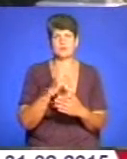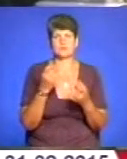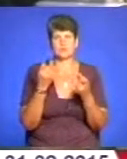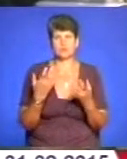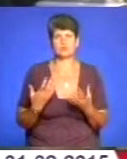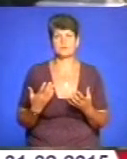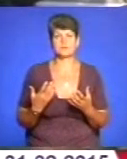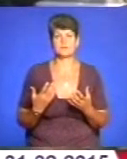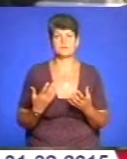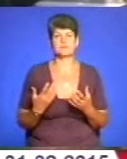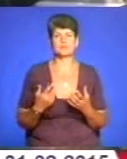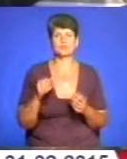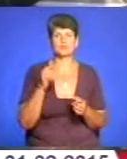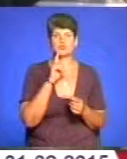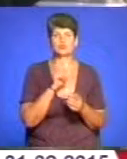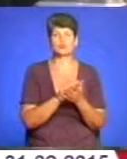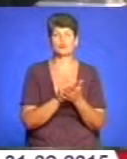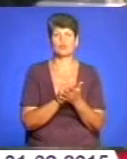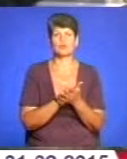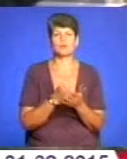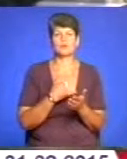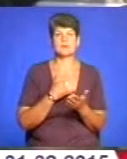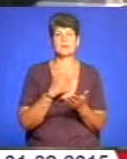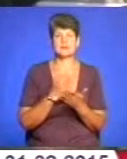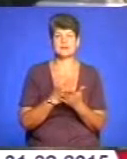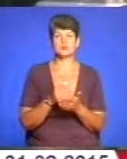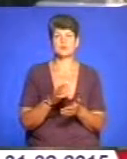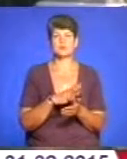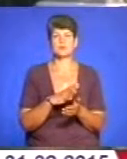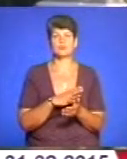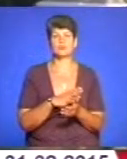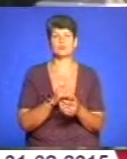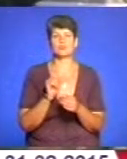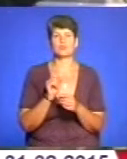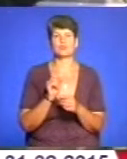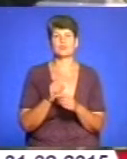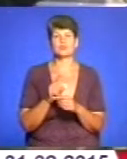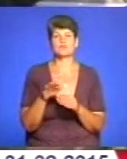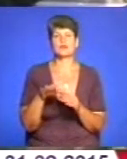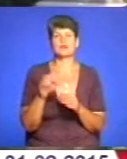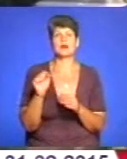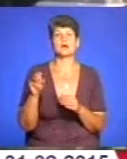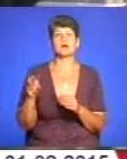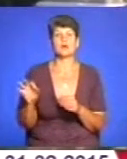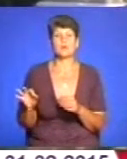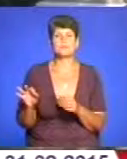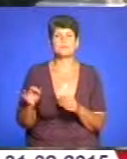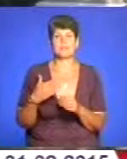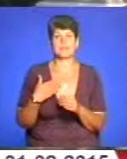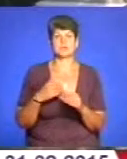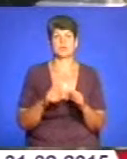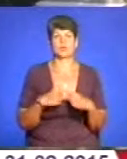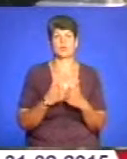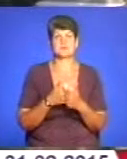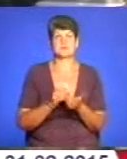що якби документи в мене всі є, що я перебував і дійсно отримав поранення в зоні АТО. А наша комісія